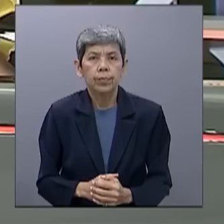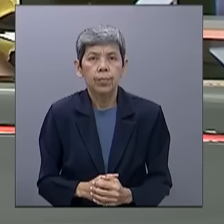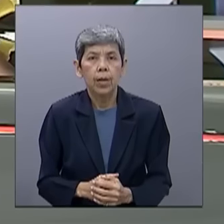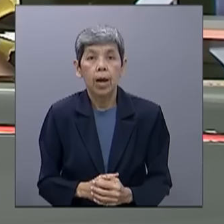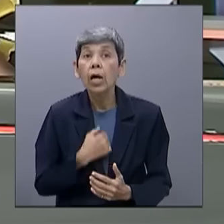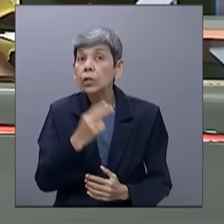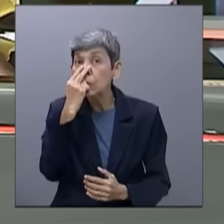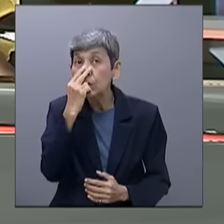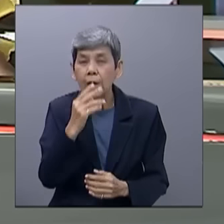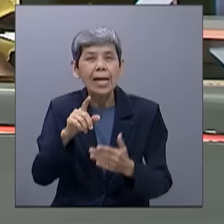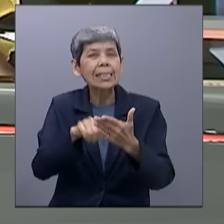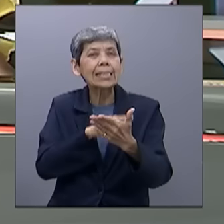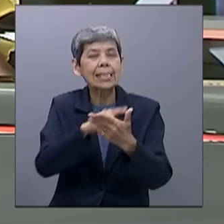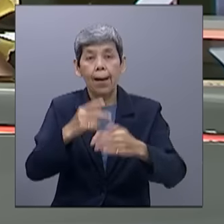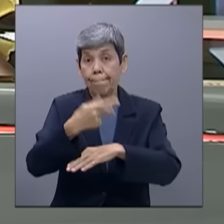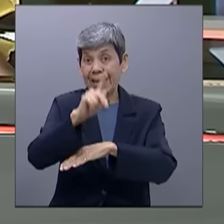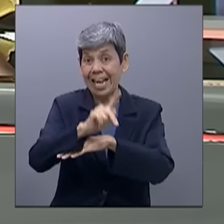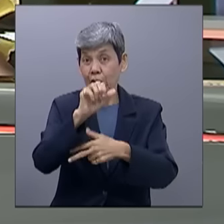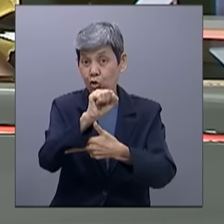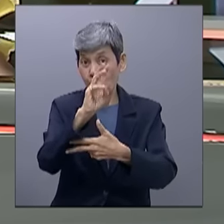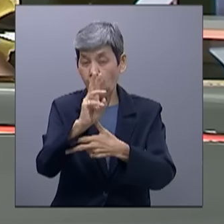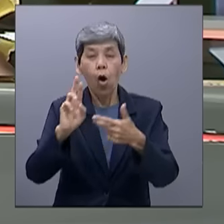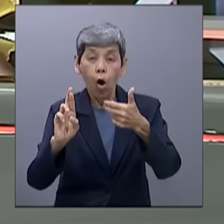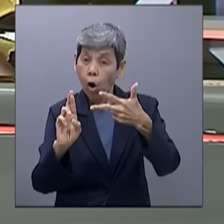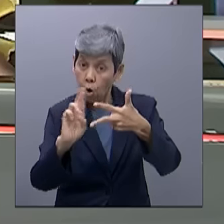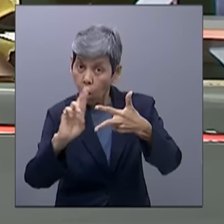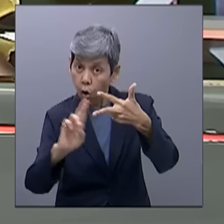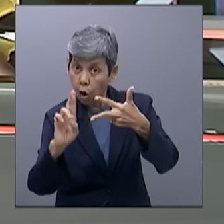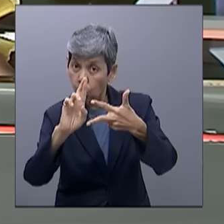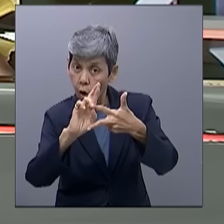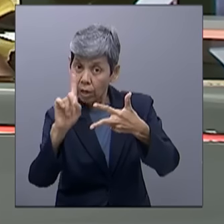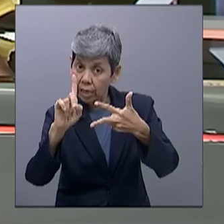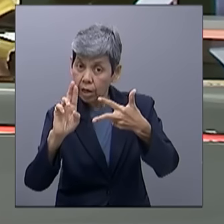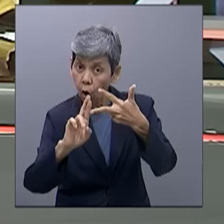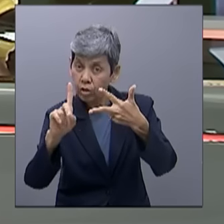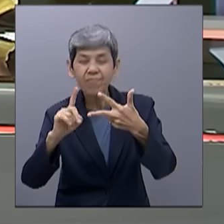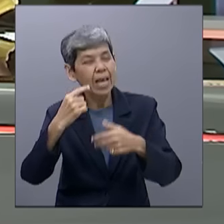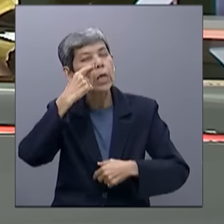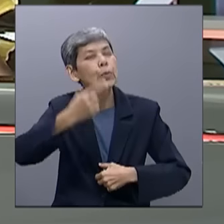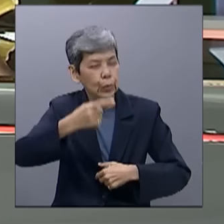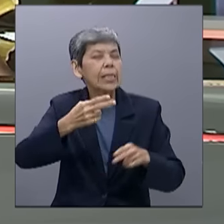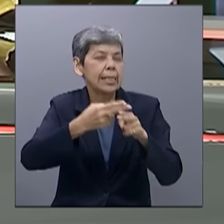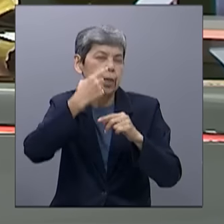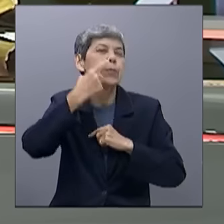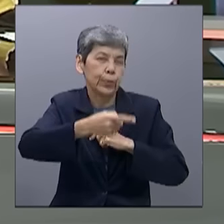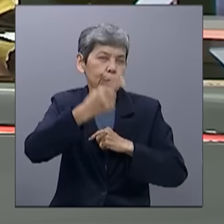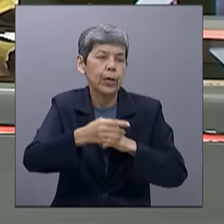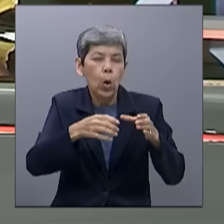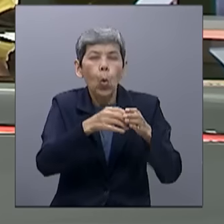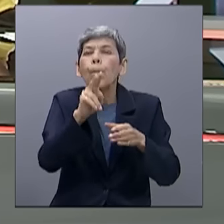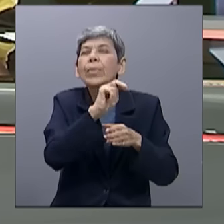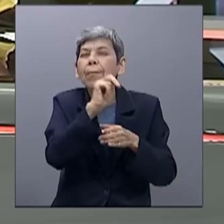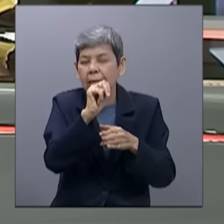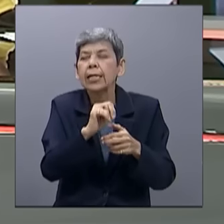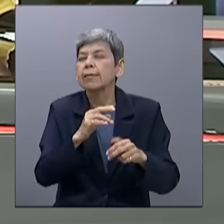ซึ่งดูแล้วนะคะในการเลือกตำแหน่งประธานวุฒิสภาแล้วก็รองประธานวุฒิสภานะคะก็ไม่น่าจะพลิกโผอะไรที่สวสายสีน้ำเงินนั้นน่าจะ